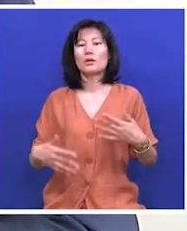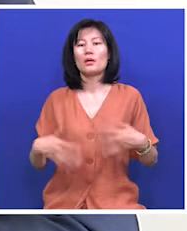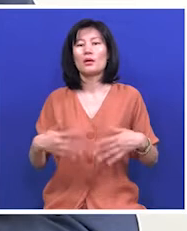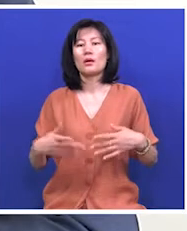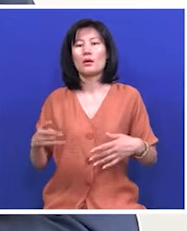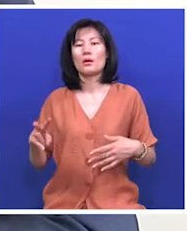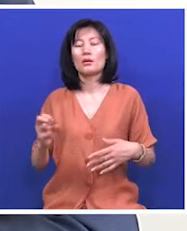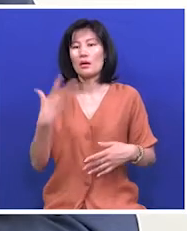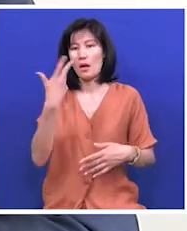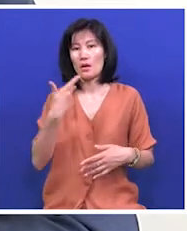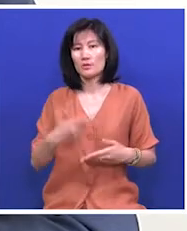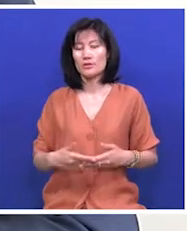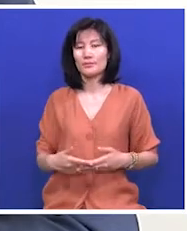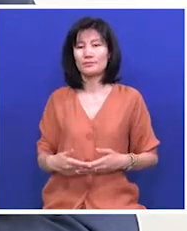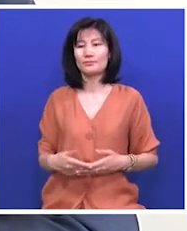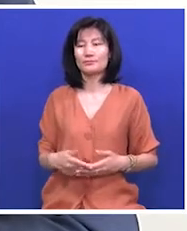тұлға, қанша